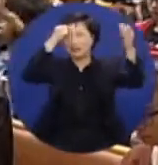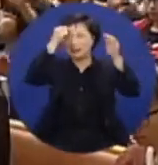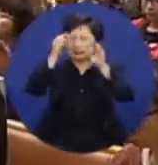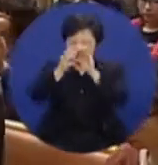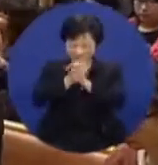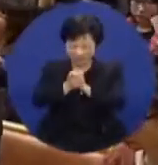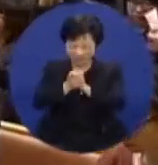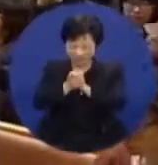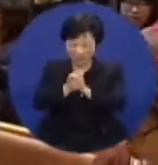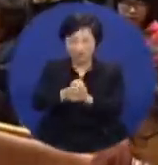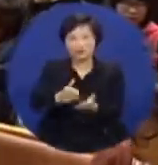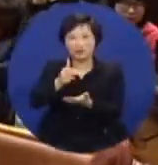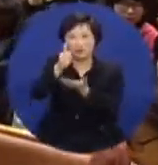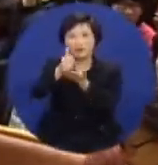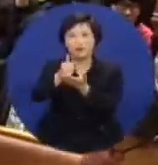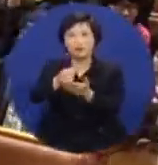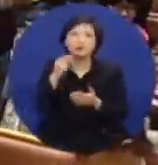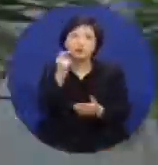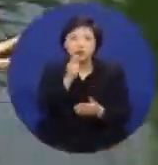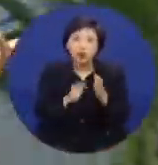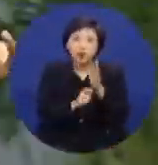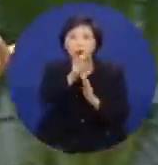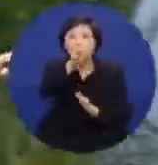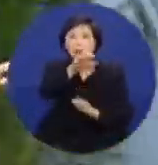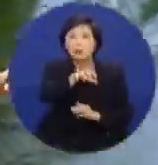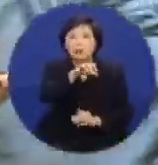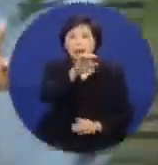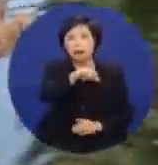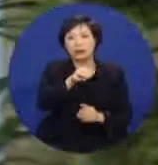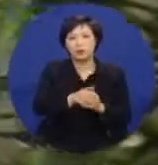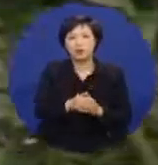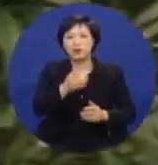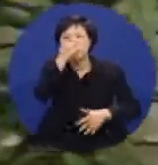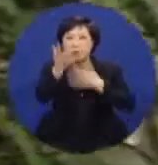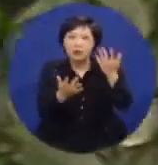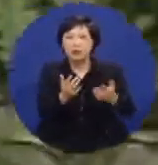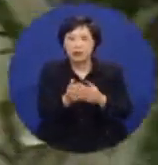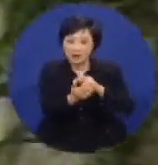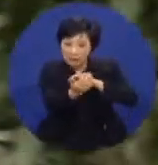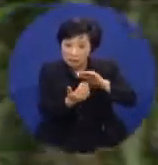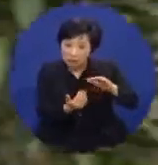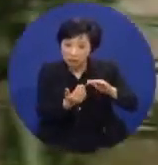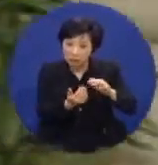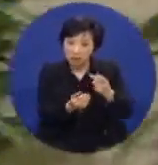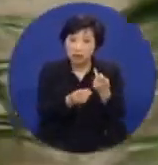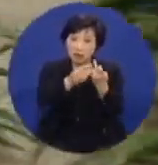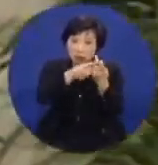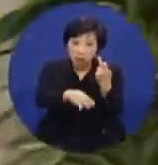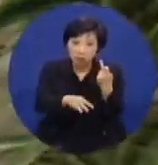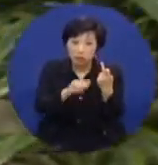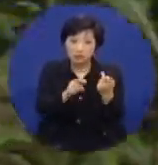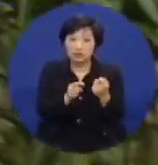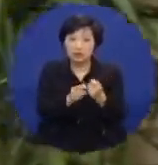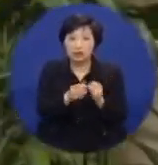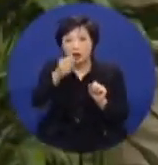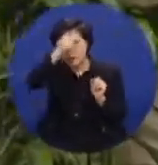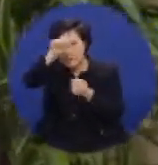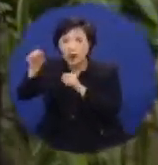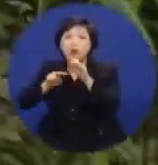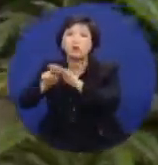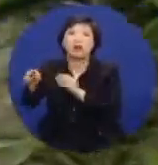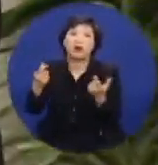주님 수분과 고문 하에 더 화염 2편에 노 시 추천 아우 듯이